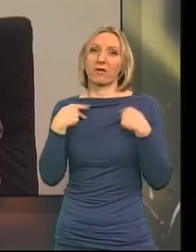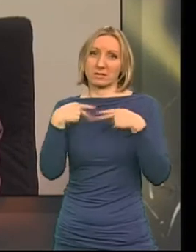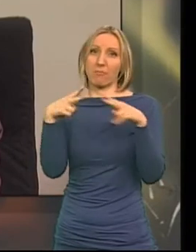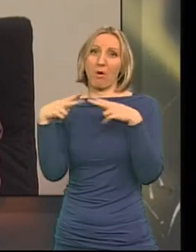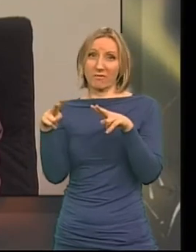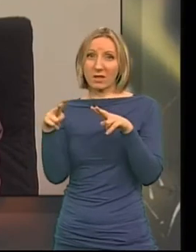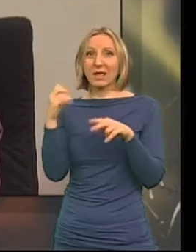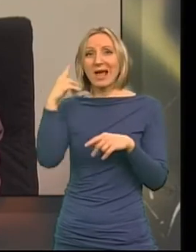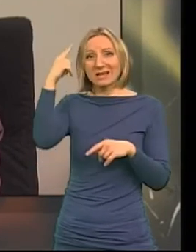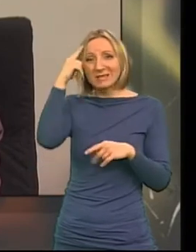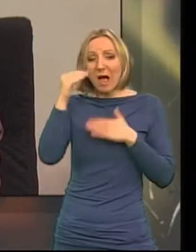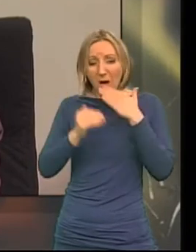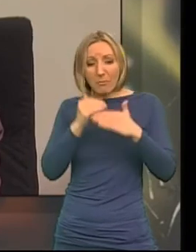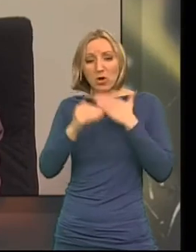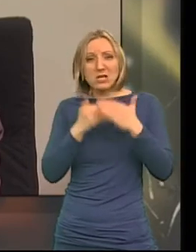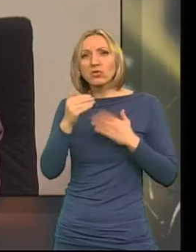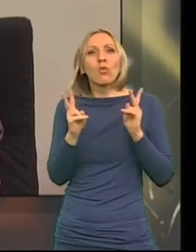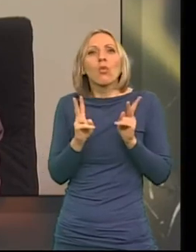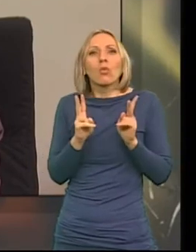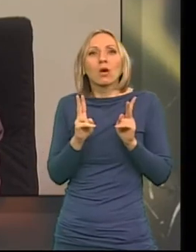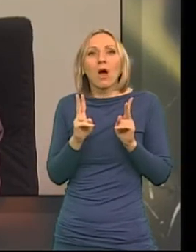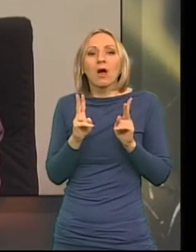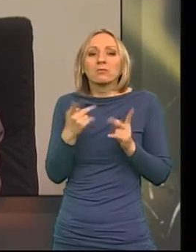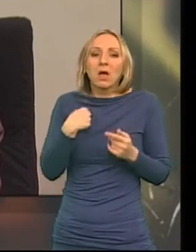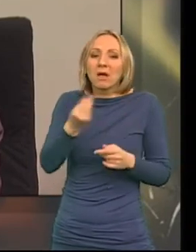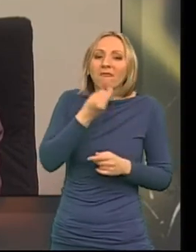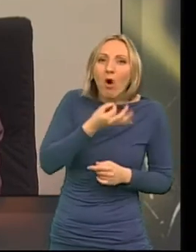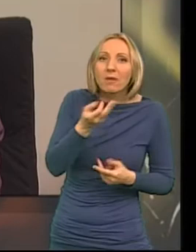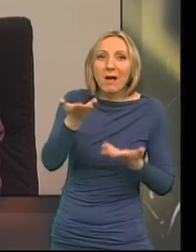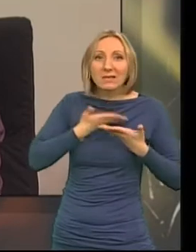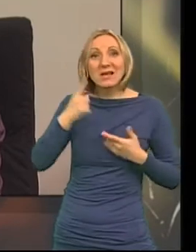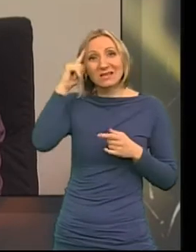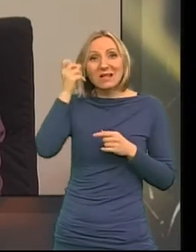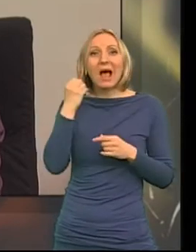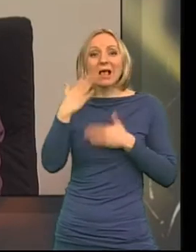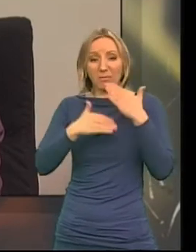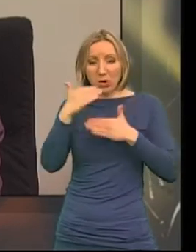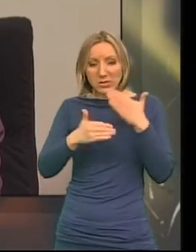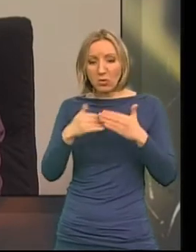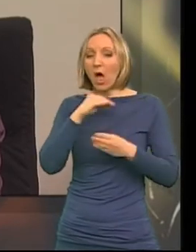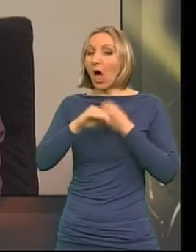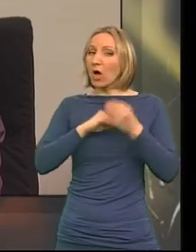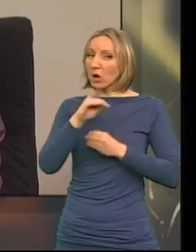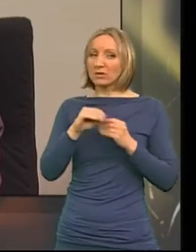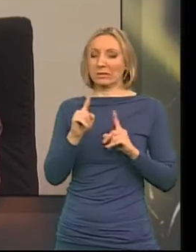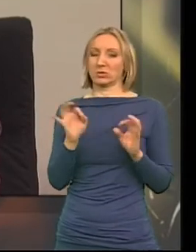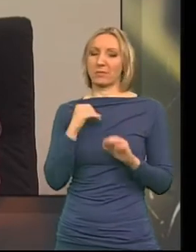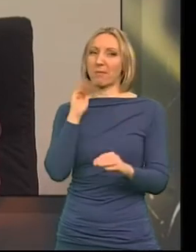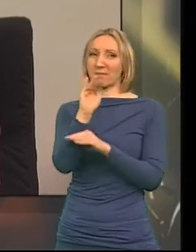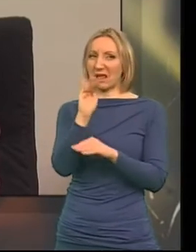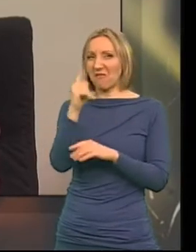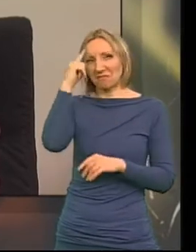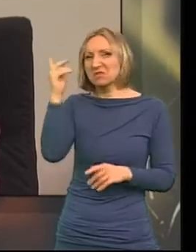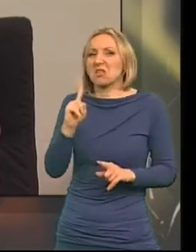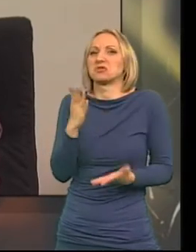kada znaju procedure, a retko je i to u pitanju da su informisani, čak i kada znaju procedure, oni nisu spremni da to prijave jer misle da neće